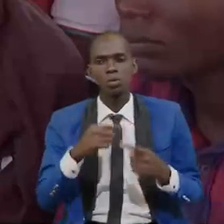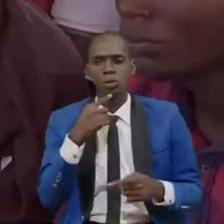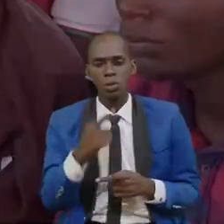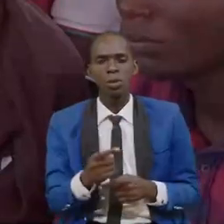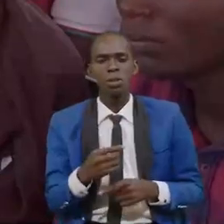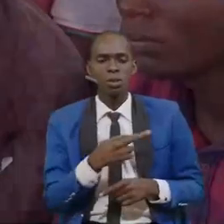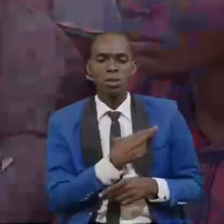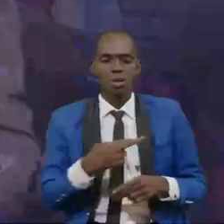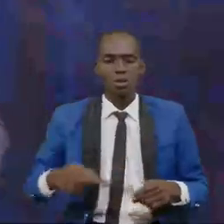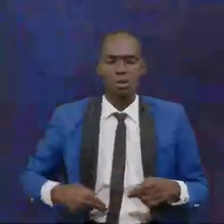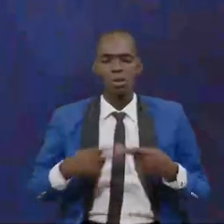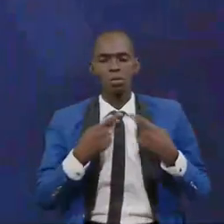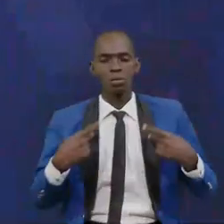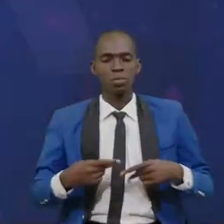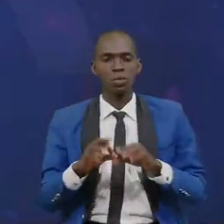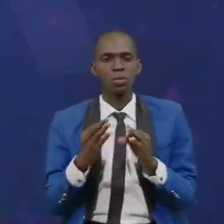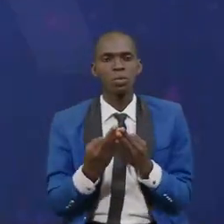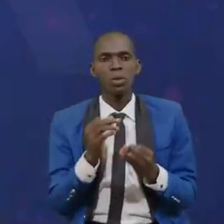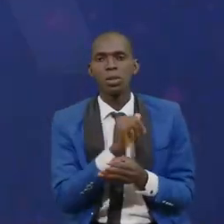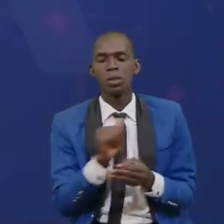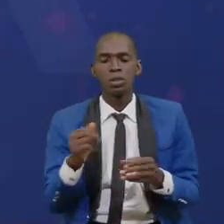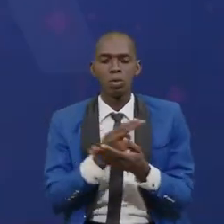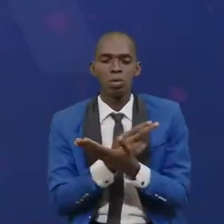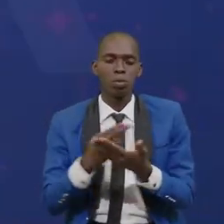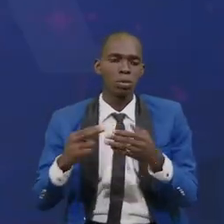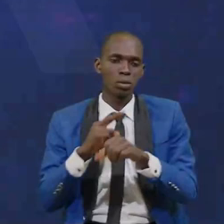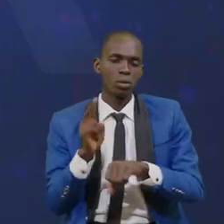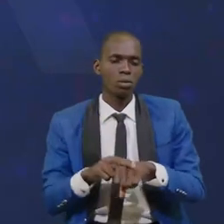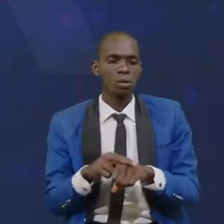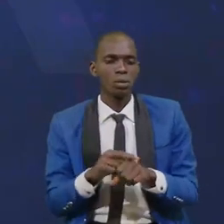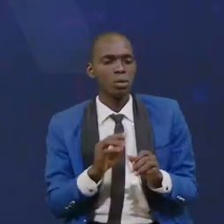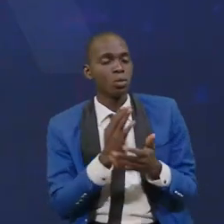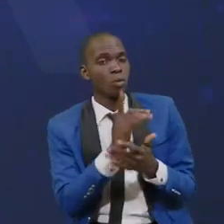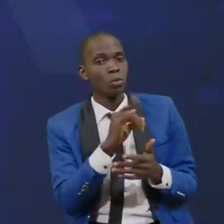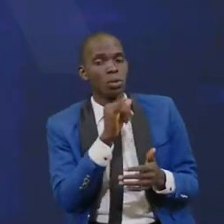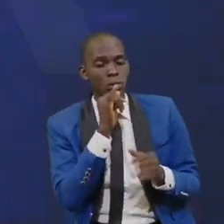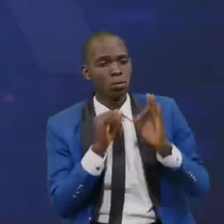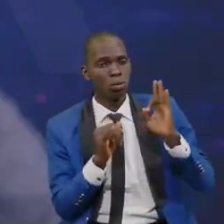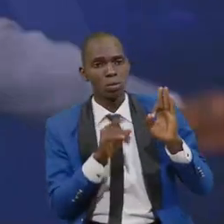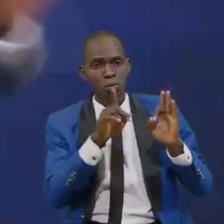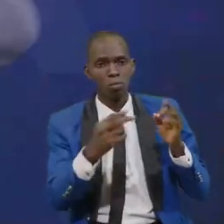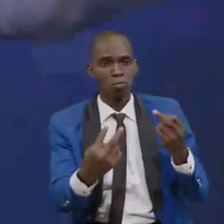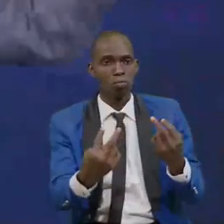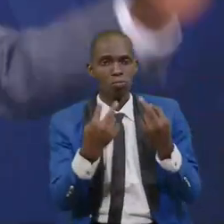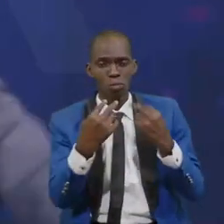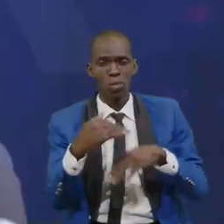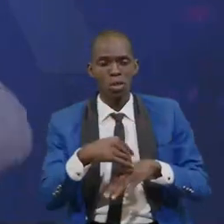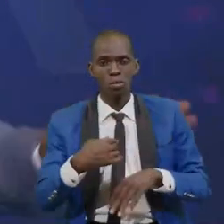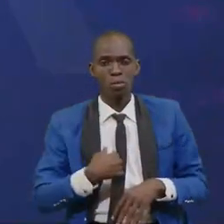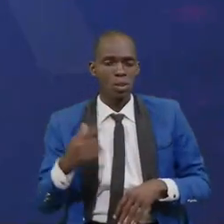royal, une nation sainte. Quelqu'un prêche. Hey, hey, regardez-moi,